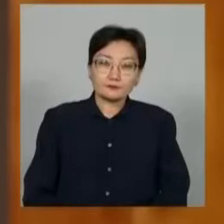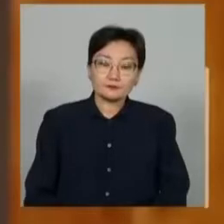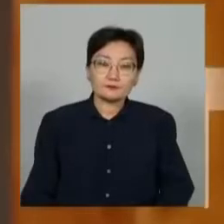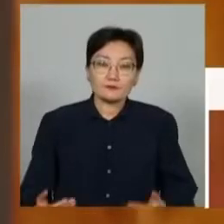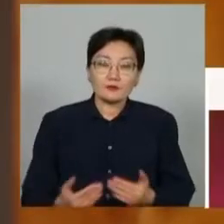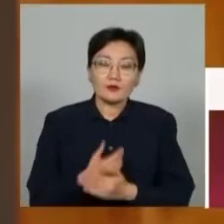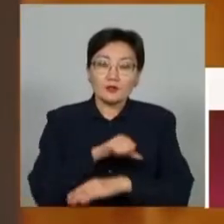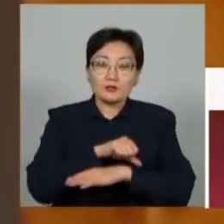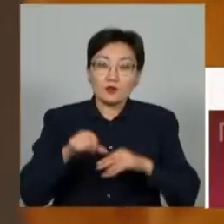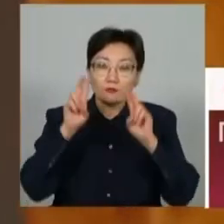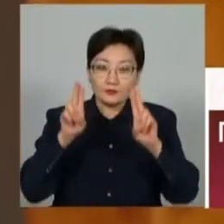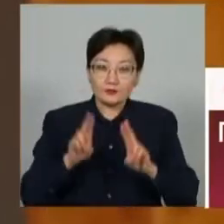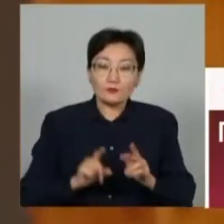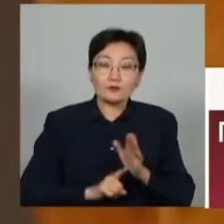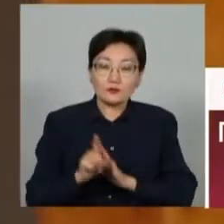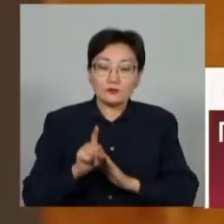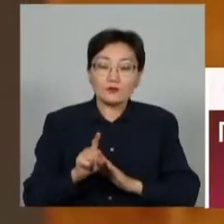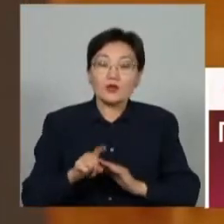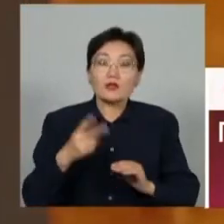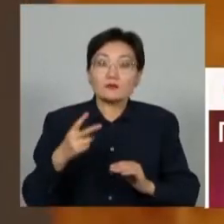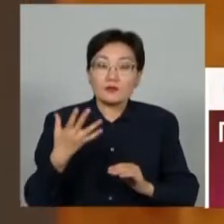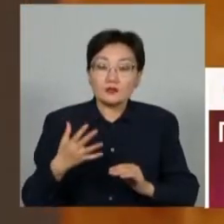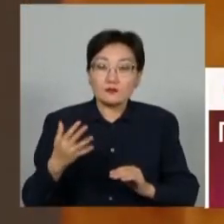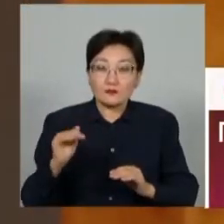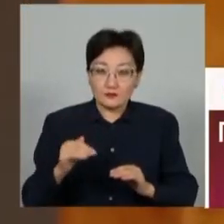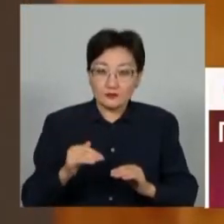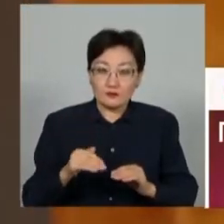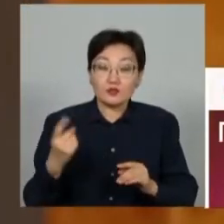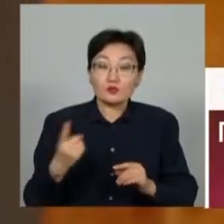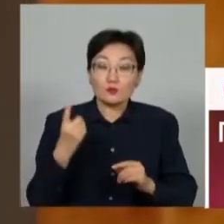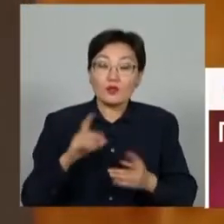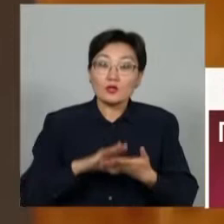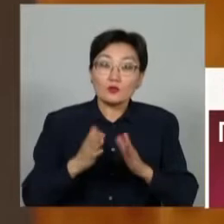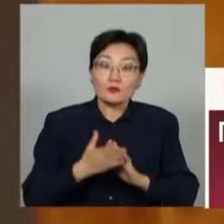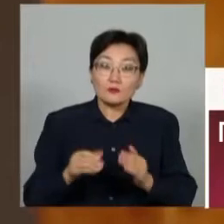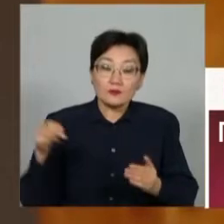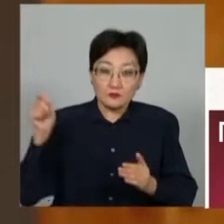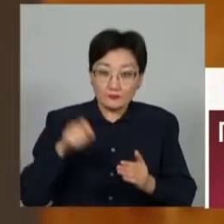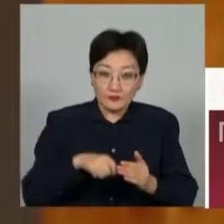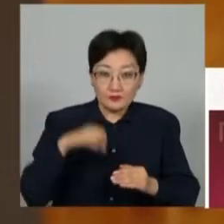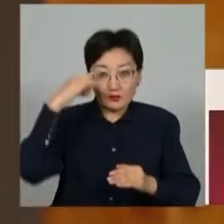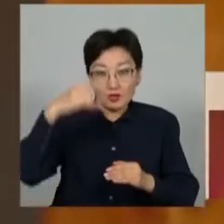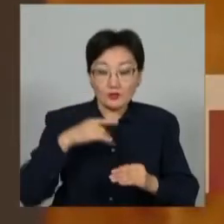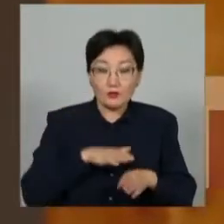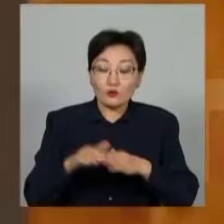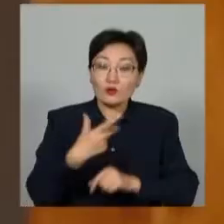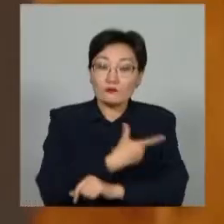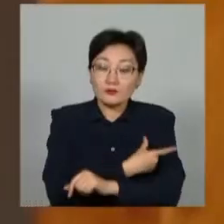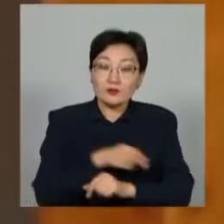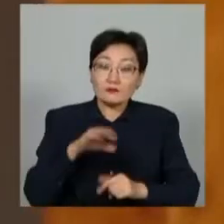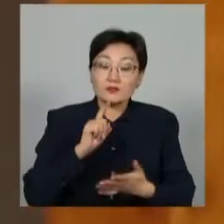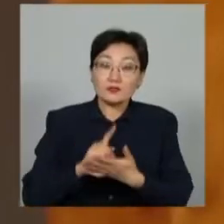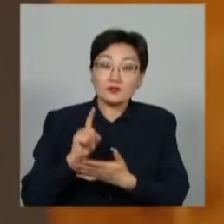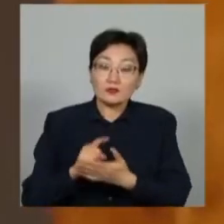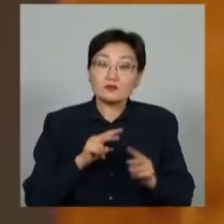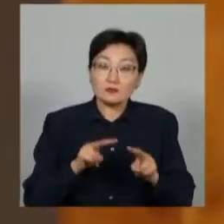Новые пограничные правила вступят в силу с 21 февраля. Единственное условие для въезда в страну – полная вакцинация. Все должны